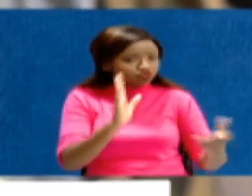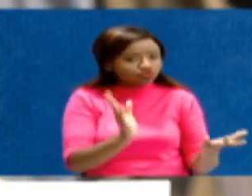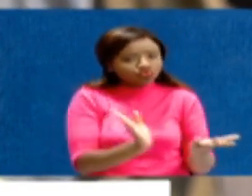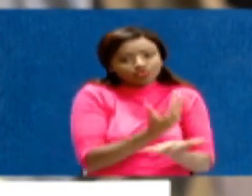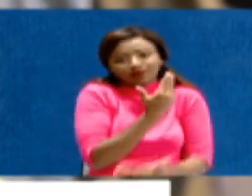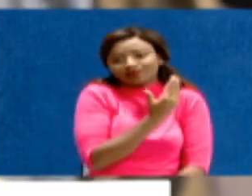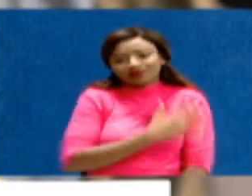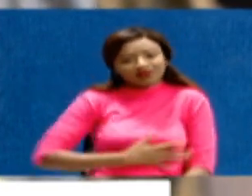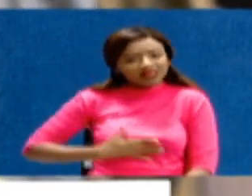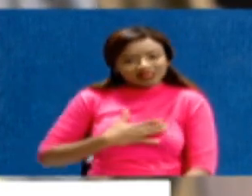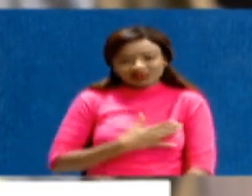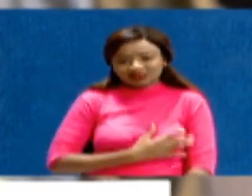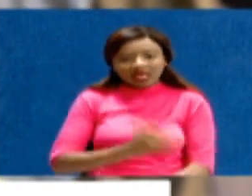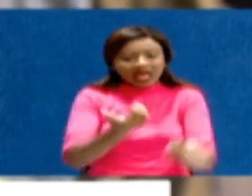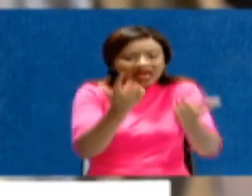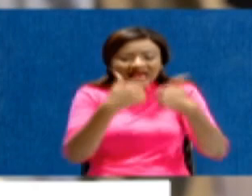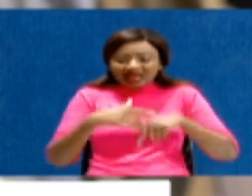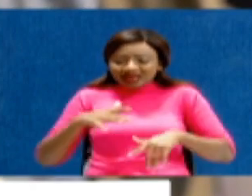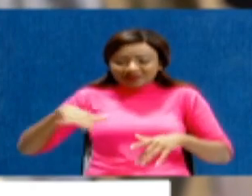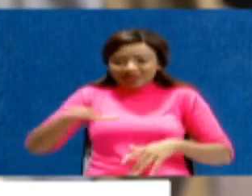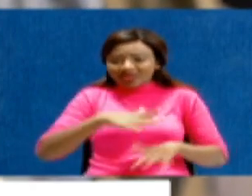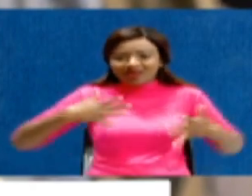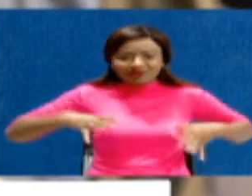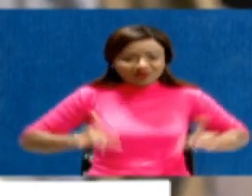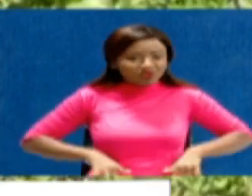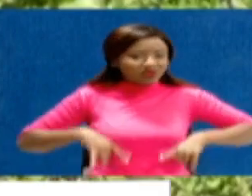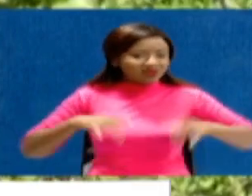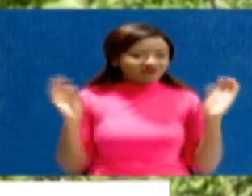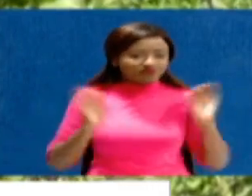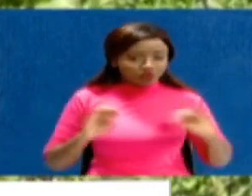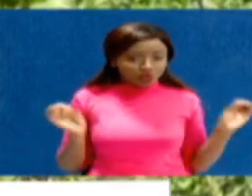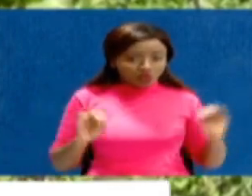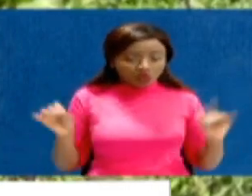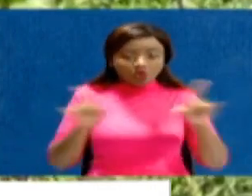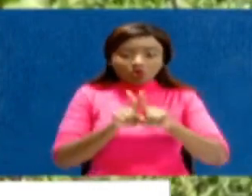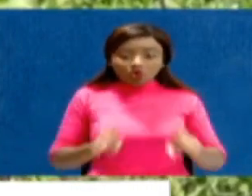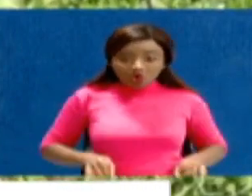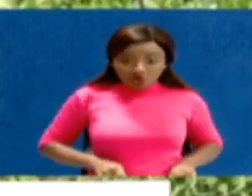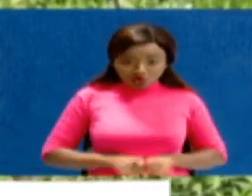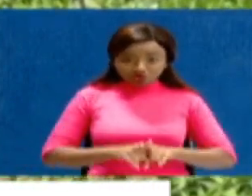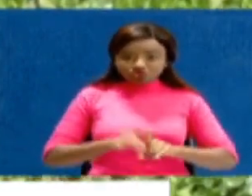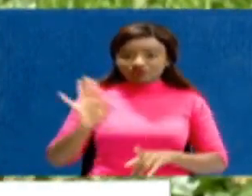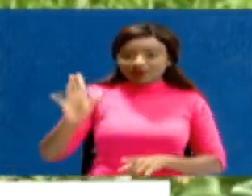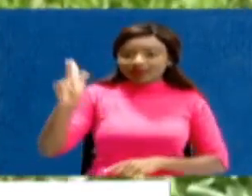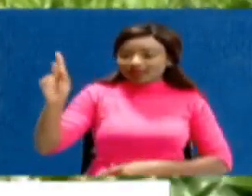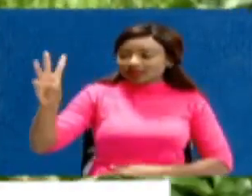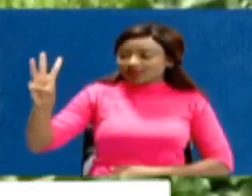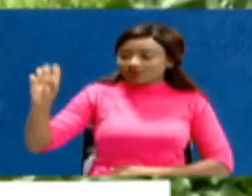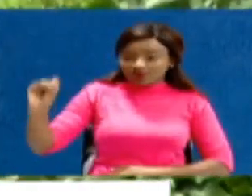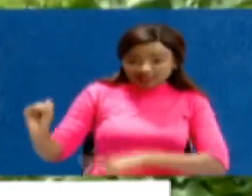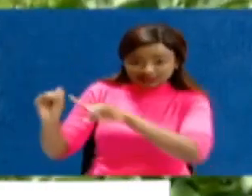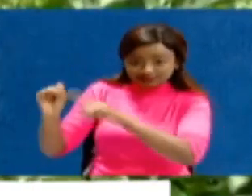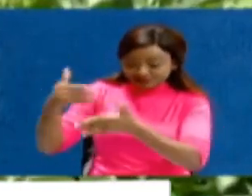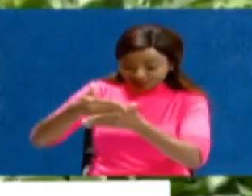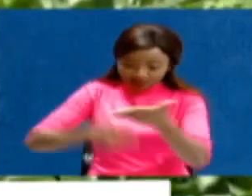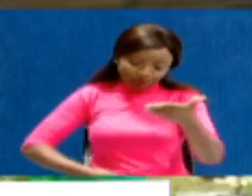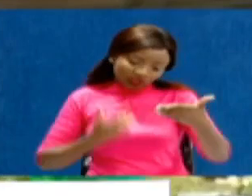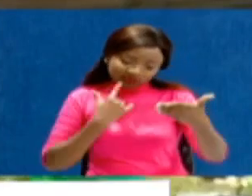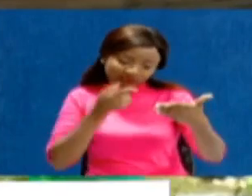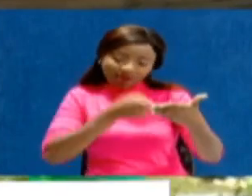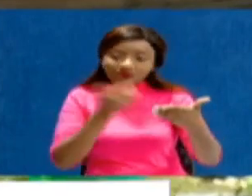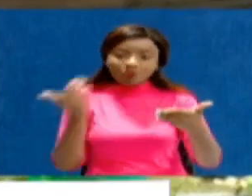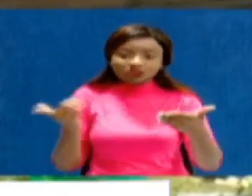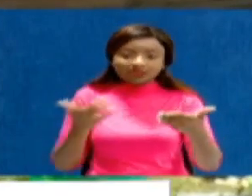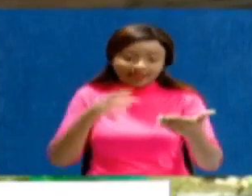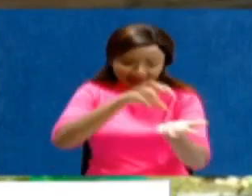nje, zisikuje mpaka penye tunaishi. Takwimu kutoka idara ya huduma za wanyamapori KWS zinaashiria kuwa zaidi ya